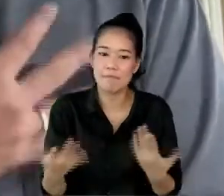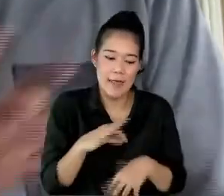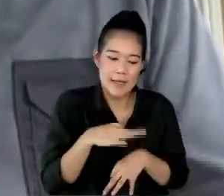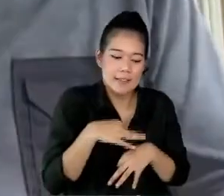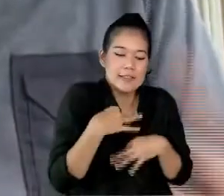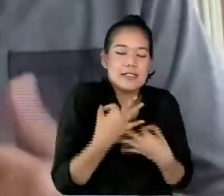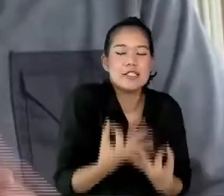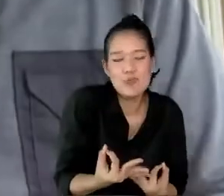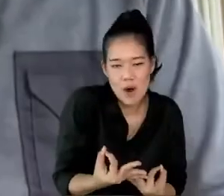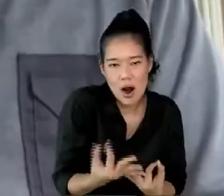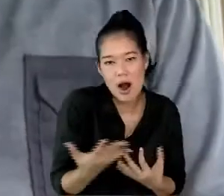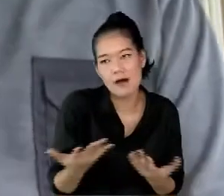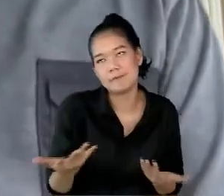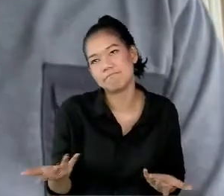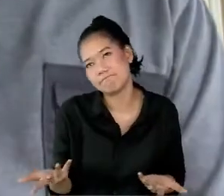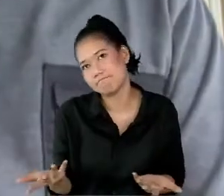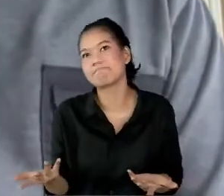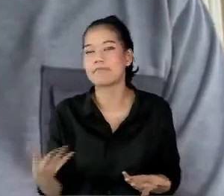jiwa maupun